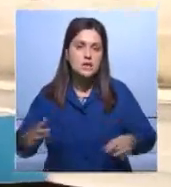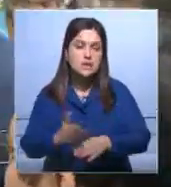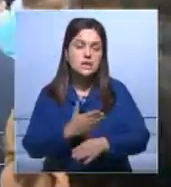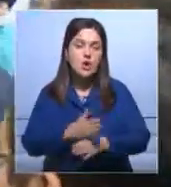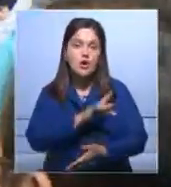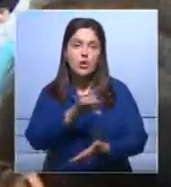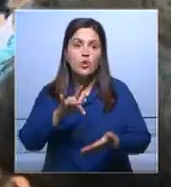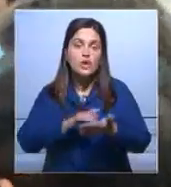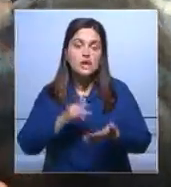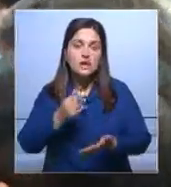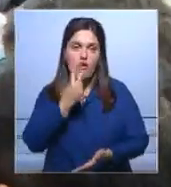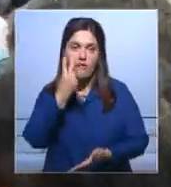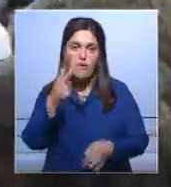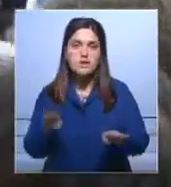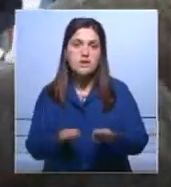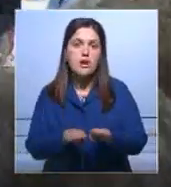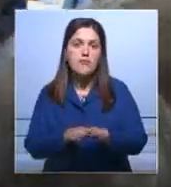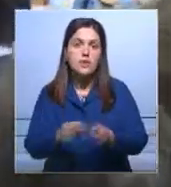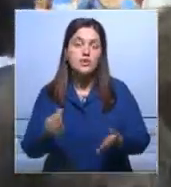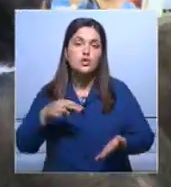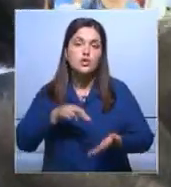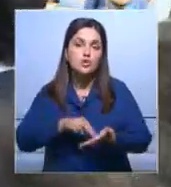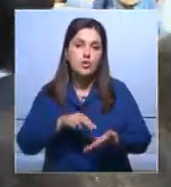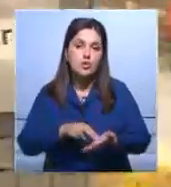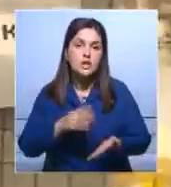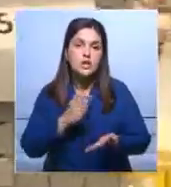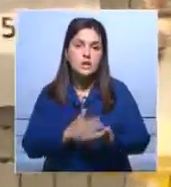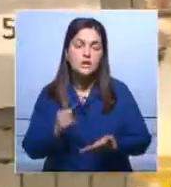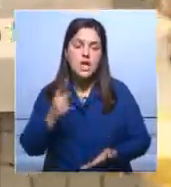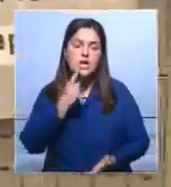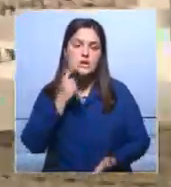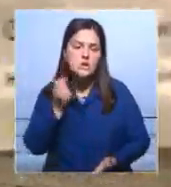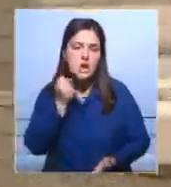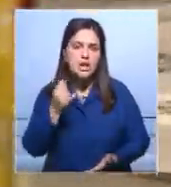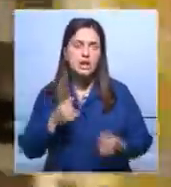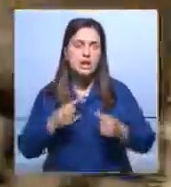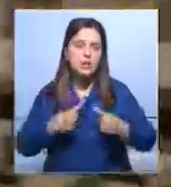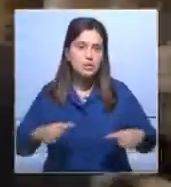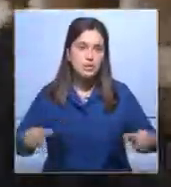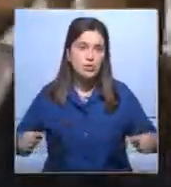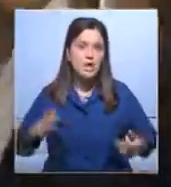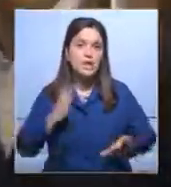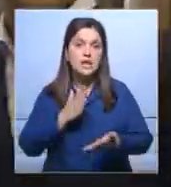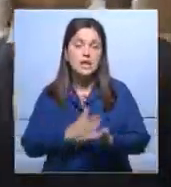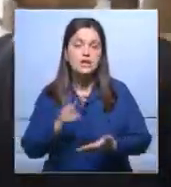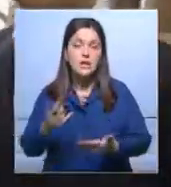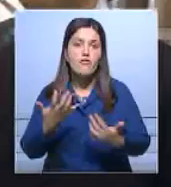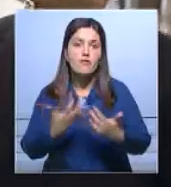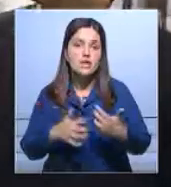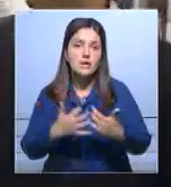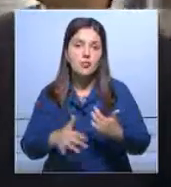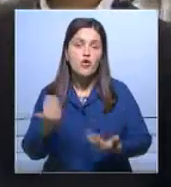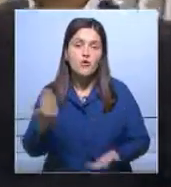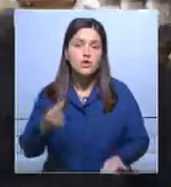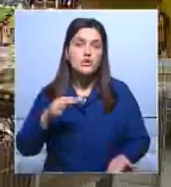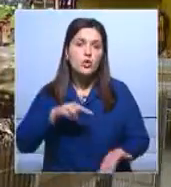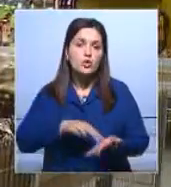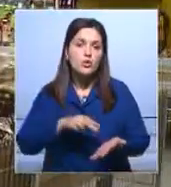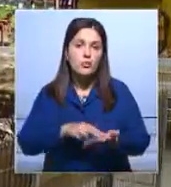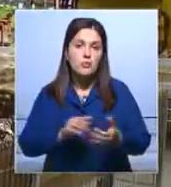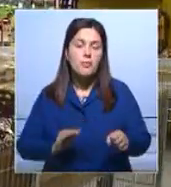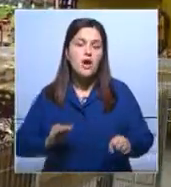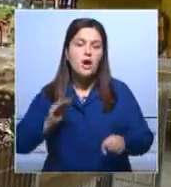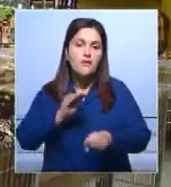частях города и сравнили цены на социально значимые товары, в том числе и сахар. По данным ведомства, в среднем его